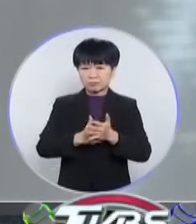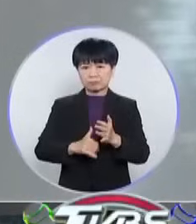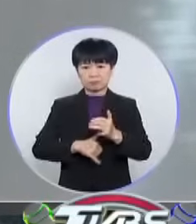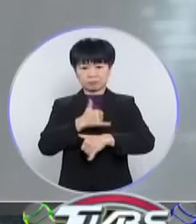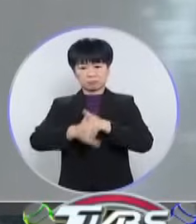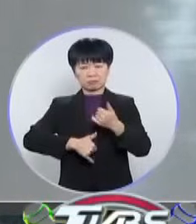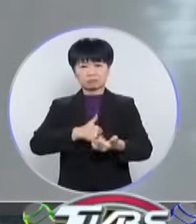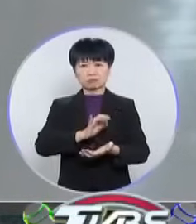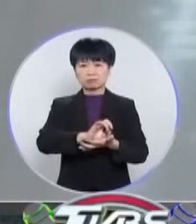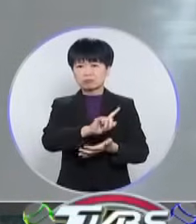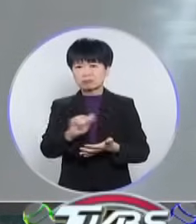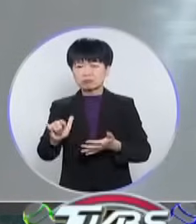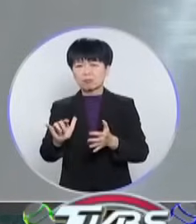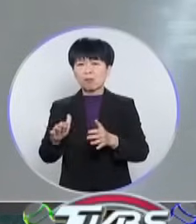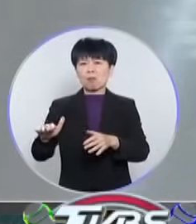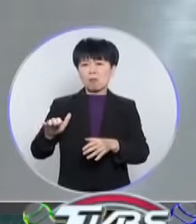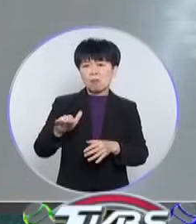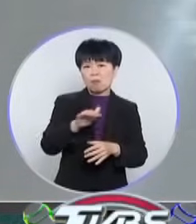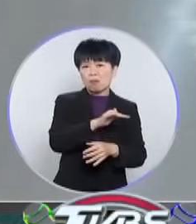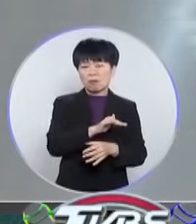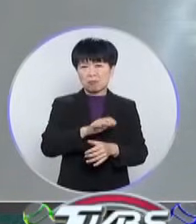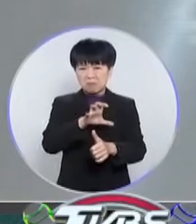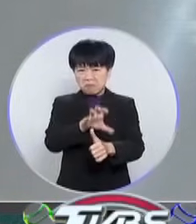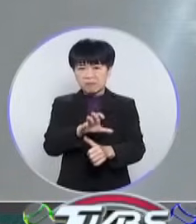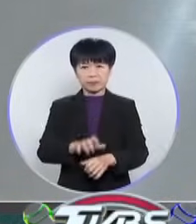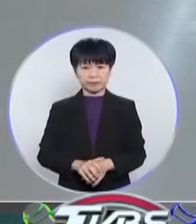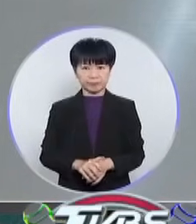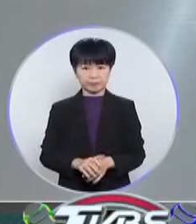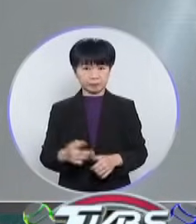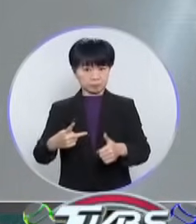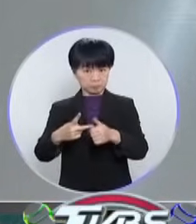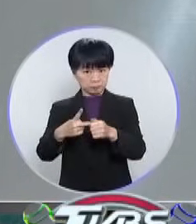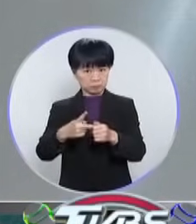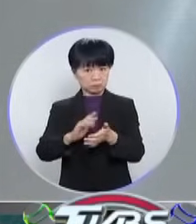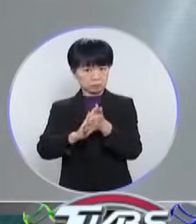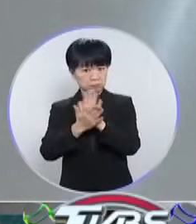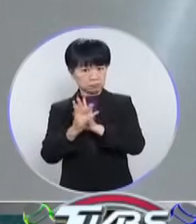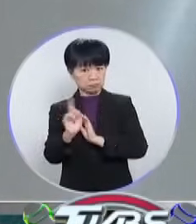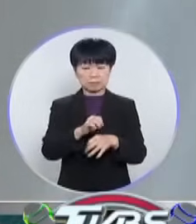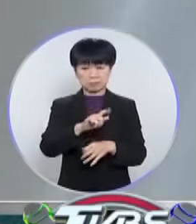跟蔡英文是一样的，他说这个八年来，因为